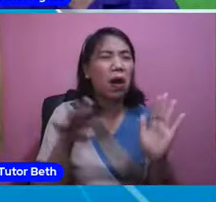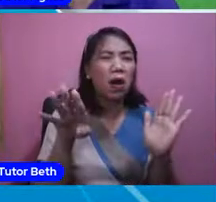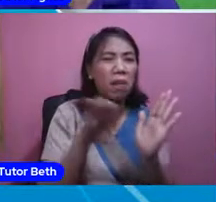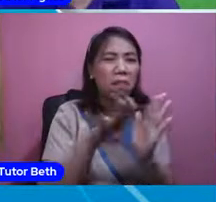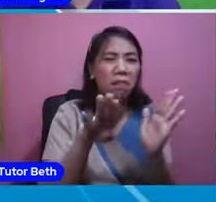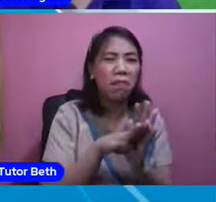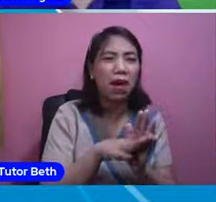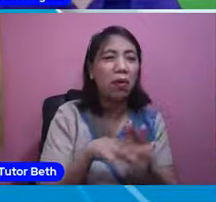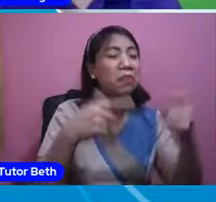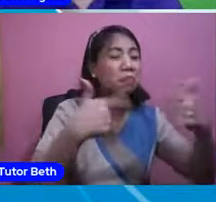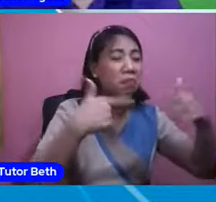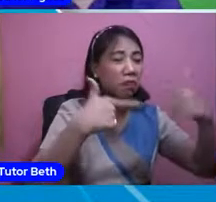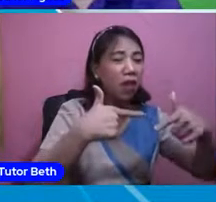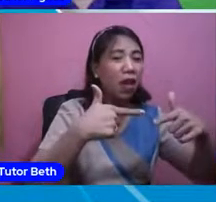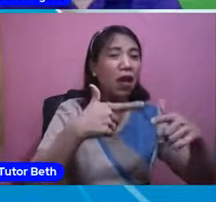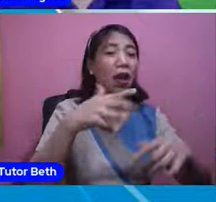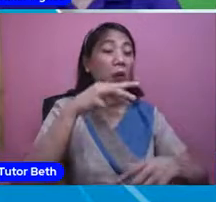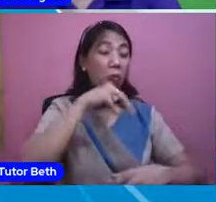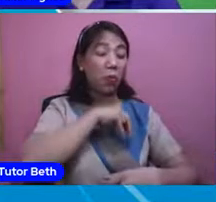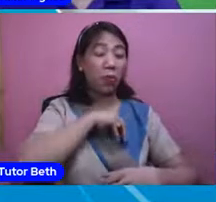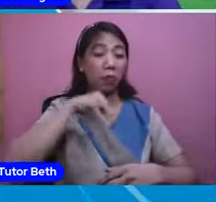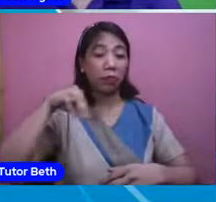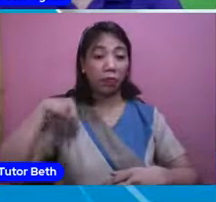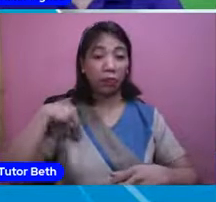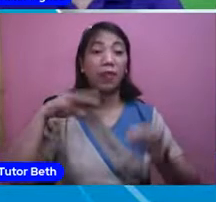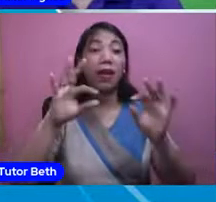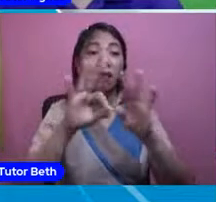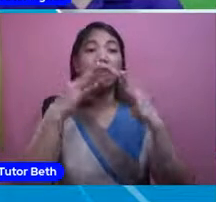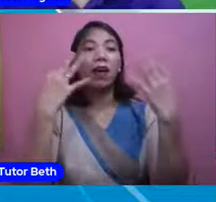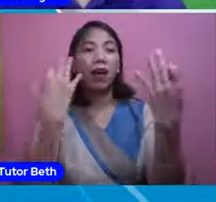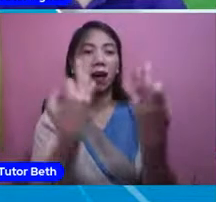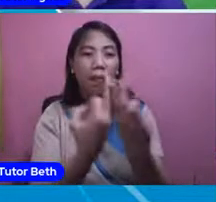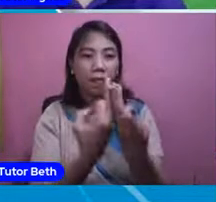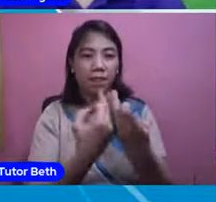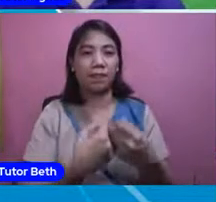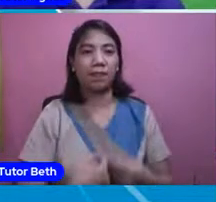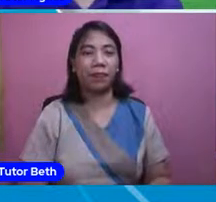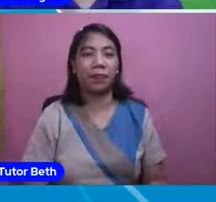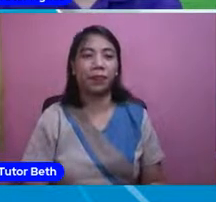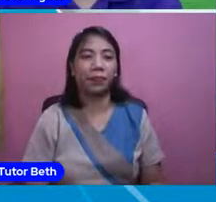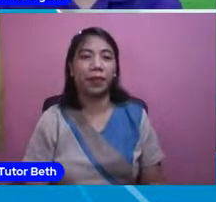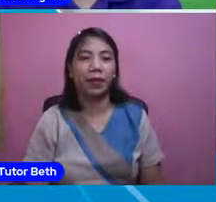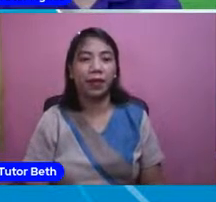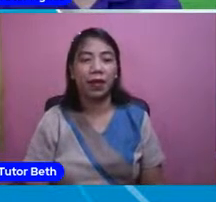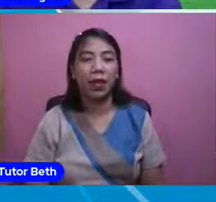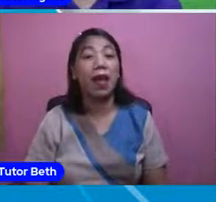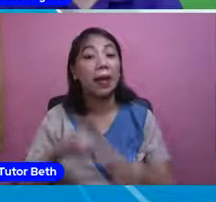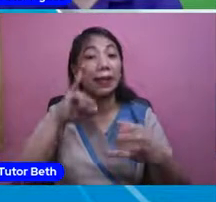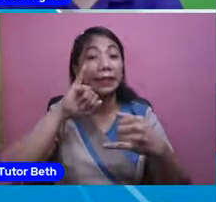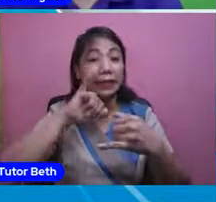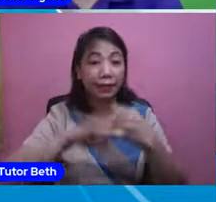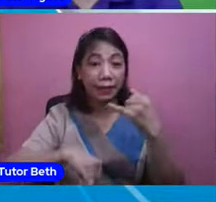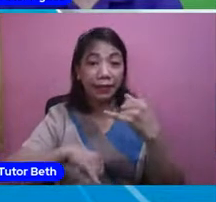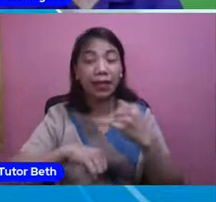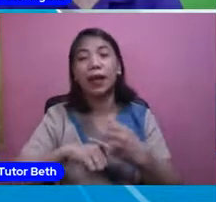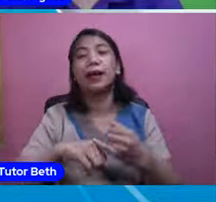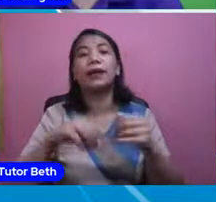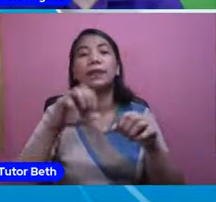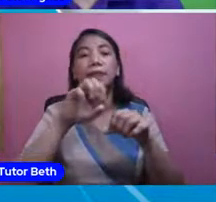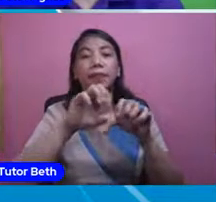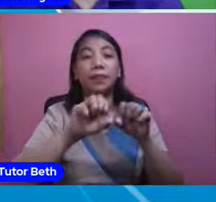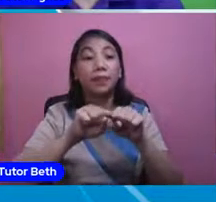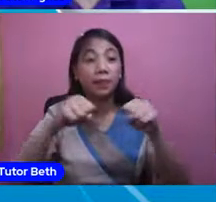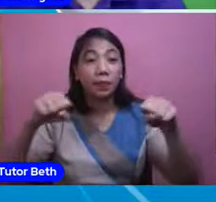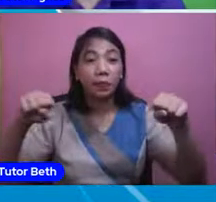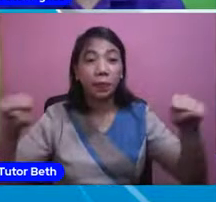membro, meron kayong respeto sa isa't isa. So, yung huli nating sentence o pangusap,